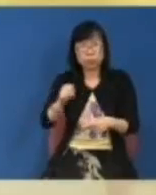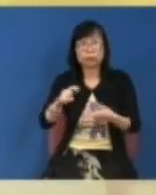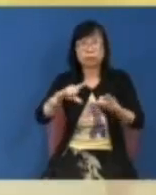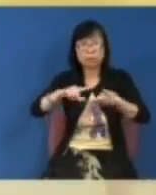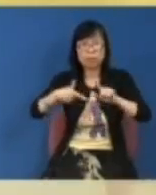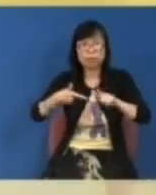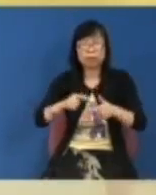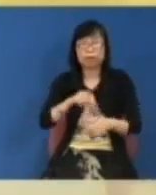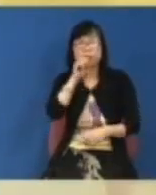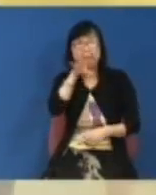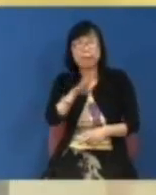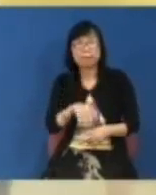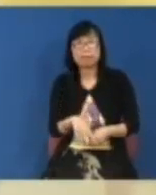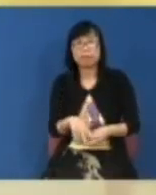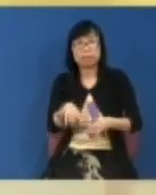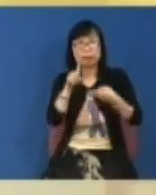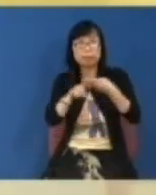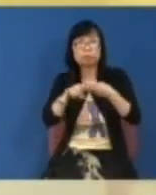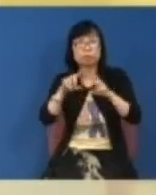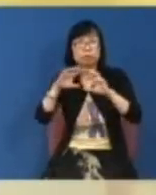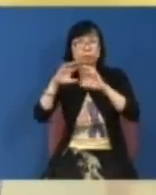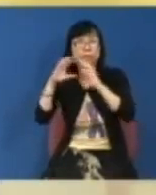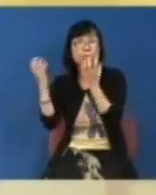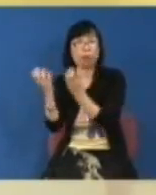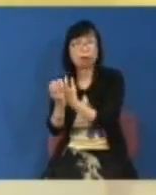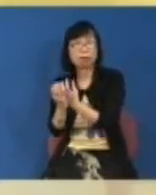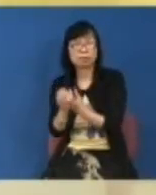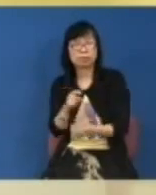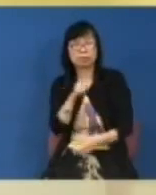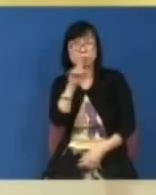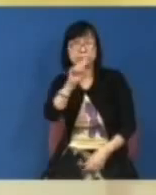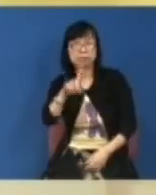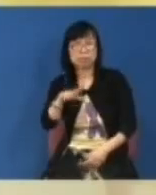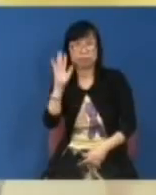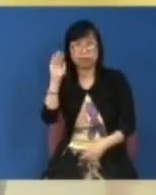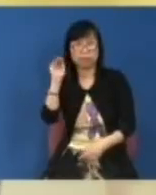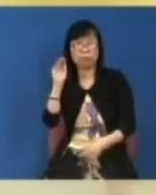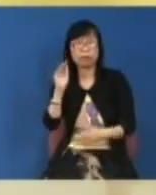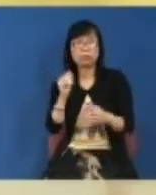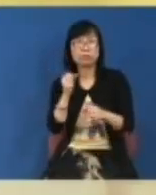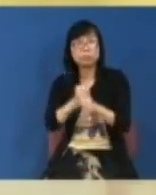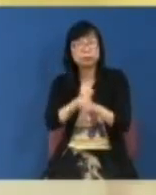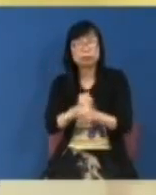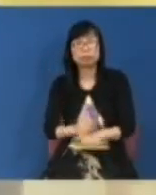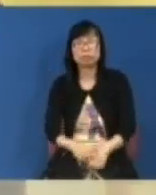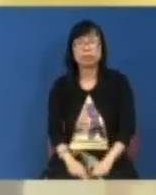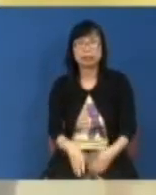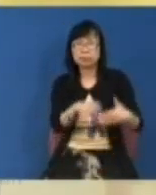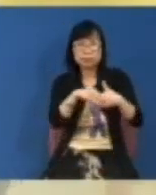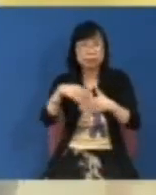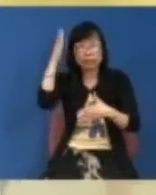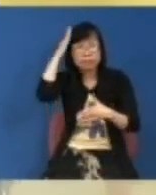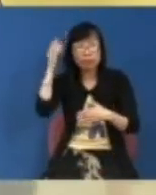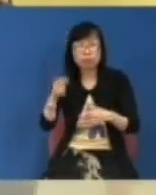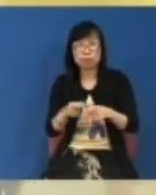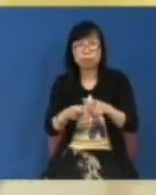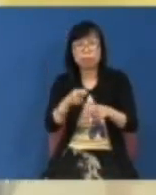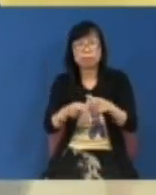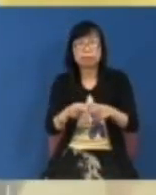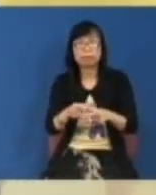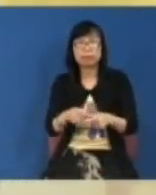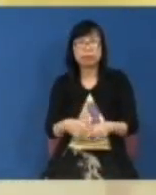問你泛民主派裏面的人，有邊個是咁樣做的呢？有邊個是帶頭用公民不服權，寧